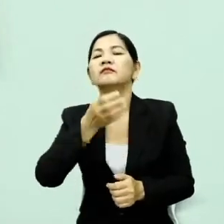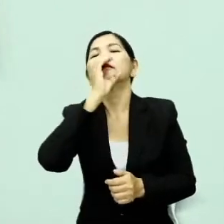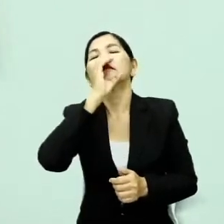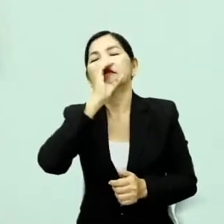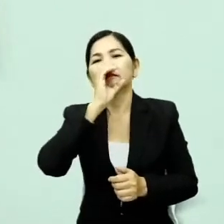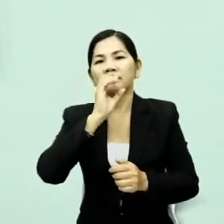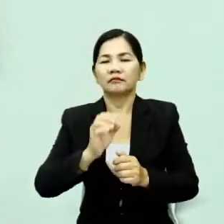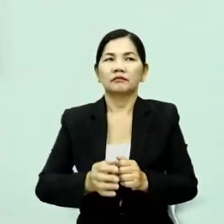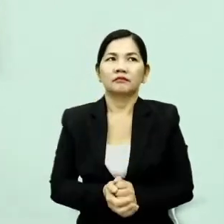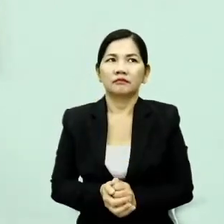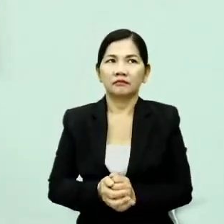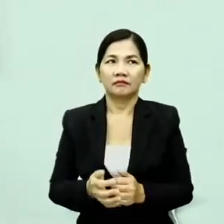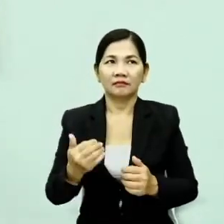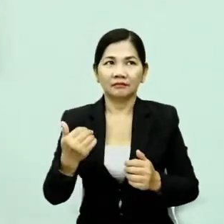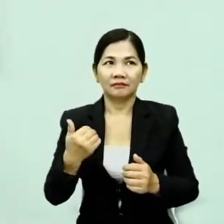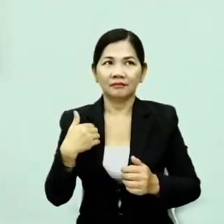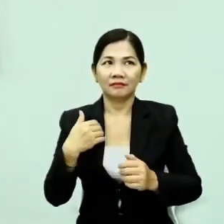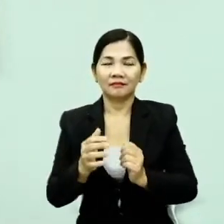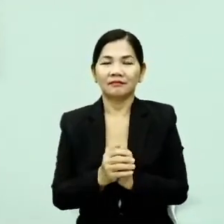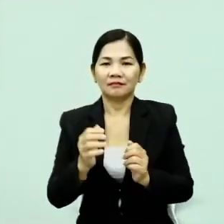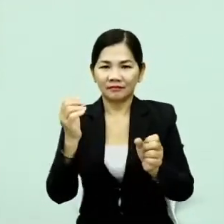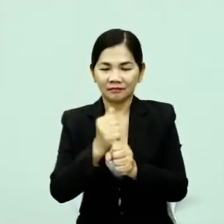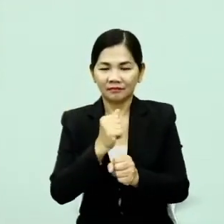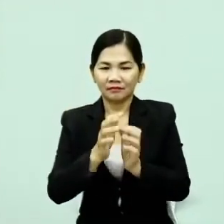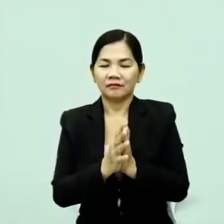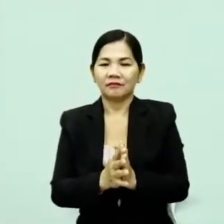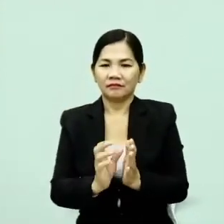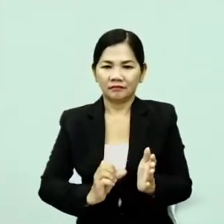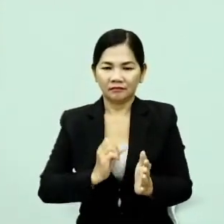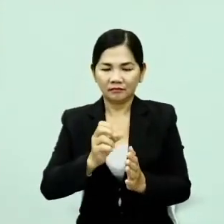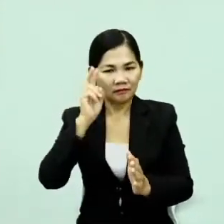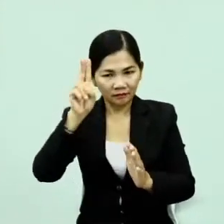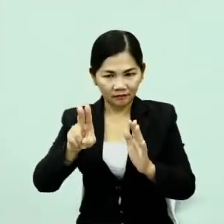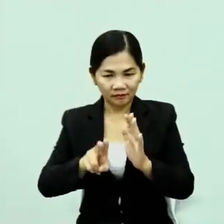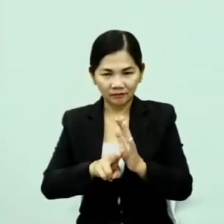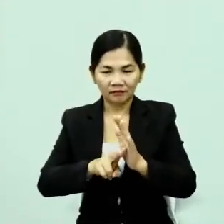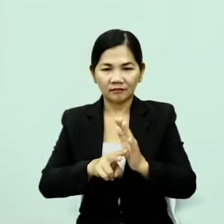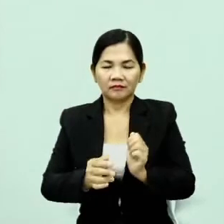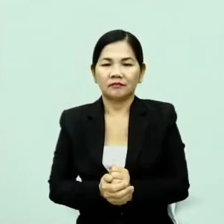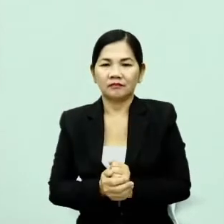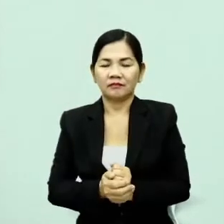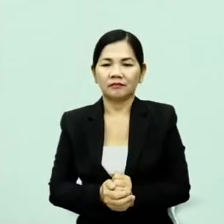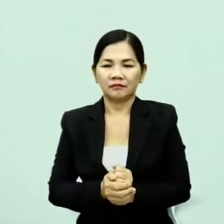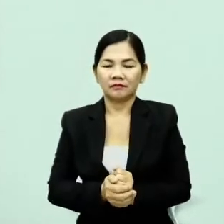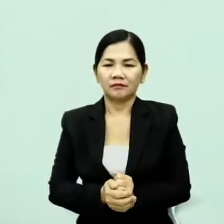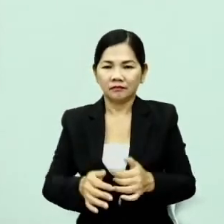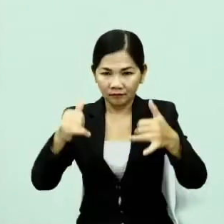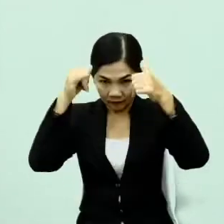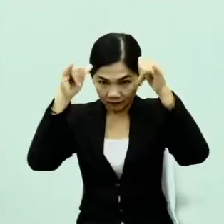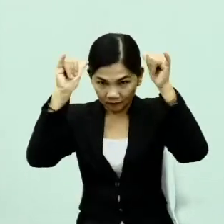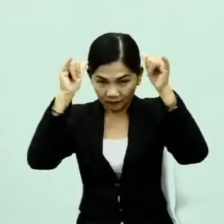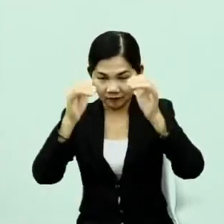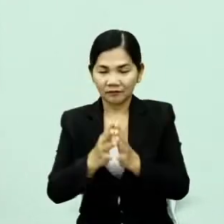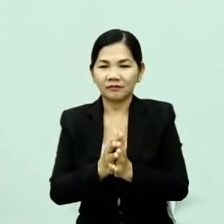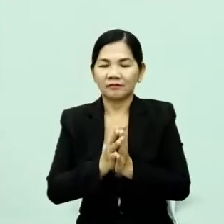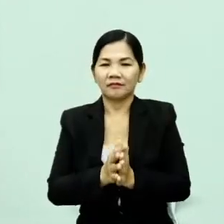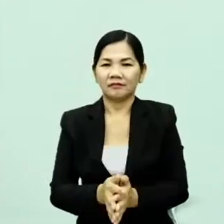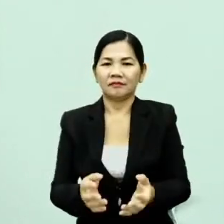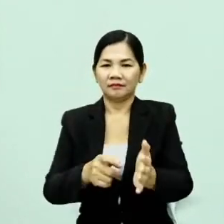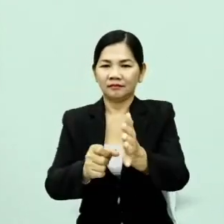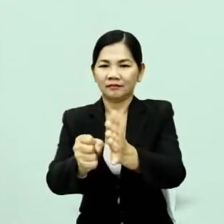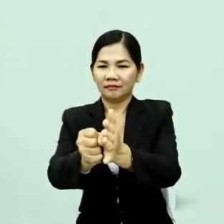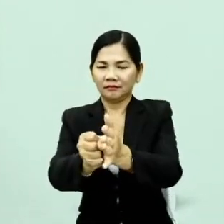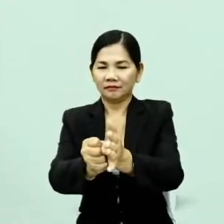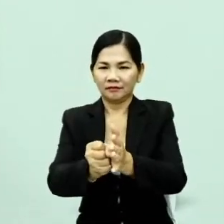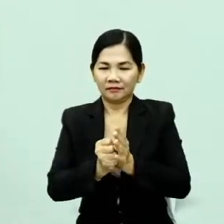cô cha khăn lơ nâng khăn cào ní cha cứ vì miên lẹc là nạ sầm cô khó khăn nè con cha cô khăn lơ ní cha cứ sầm ráp bắt đo chi cầm làng ổ